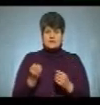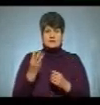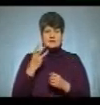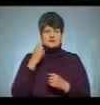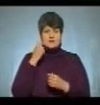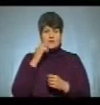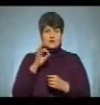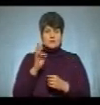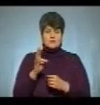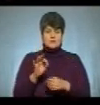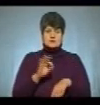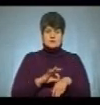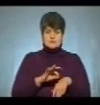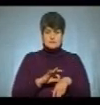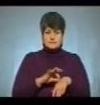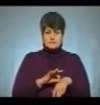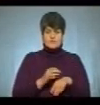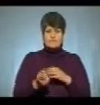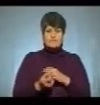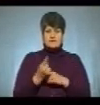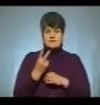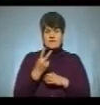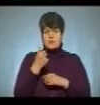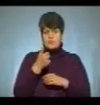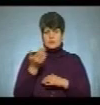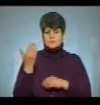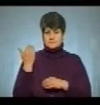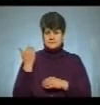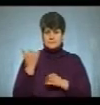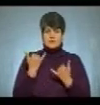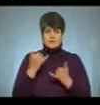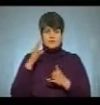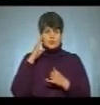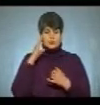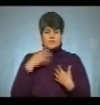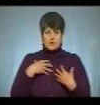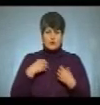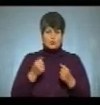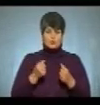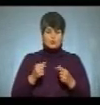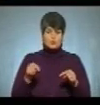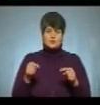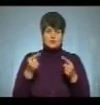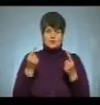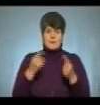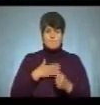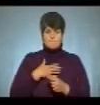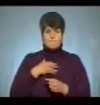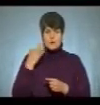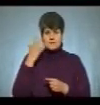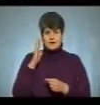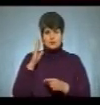Заяця онкологічне захворювання виявили 2 роки тому. Сьогодні хлопчик одужує. Моя мрія –